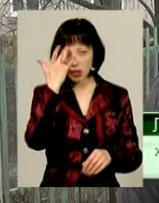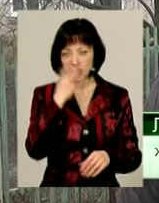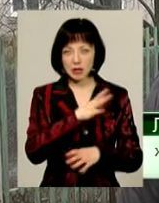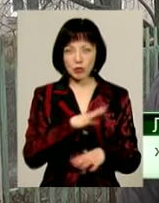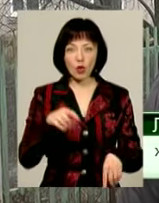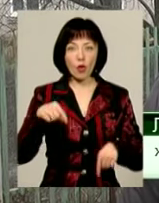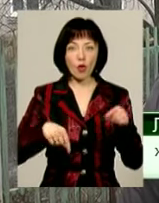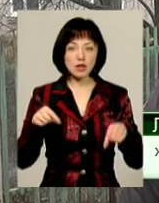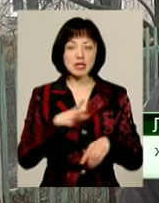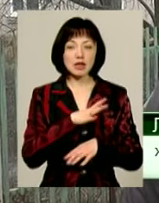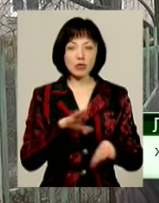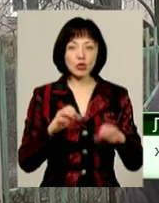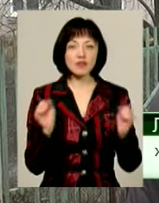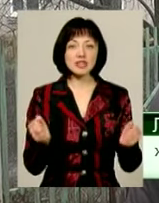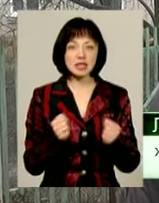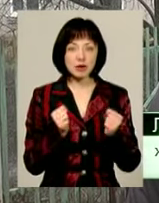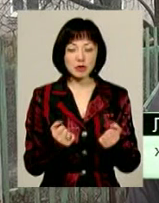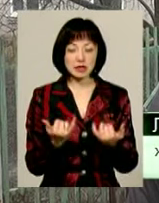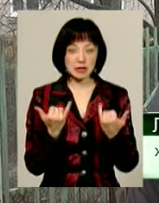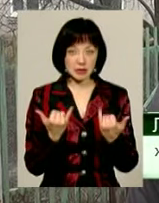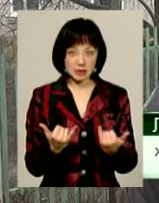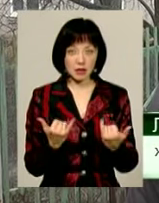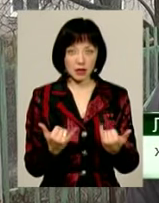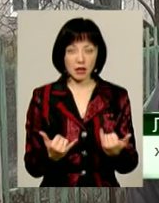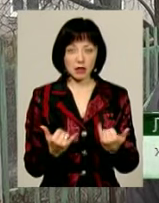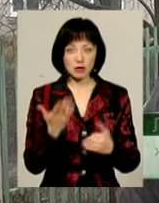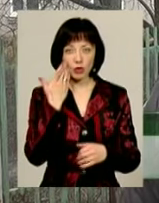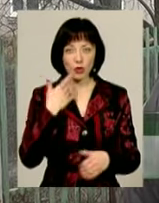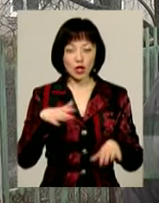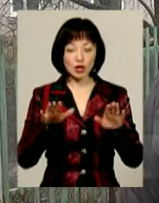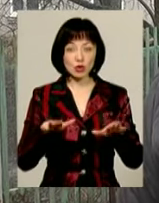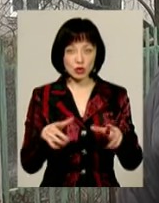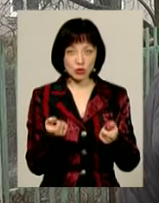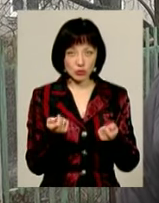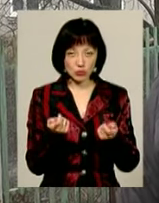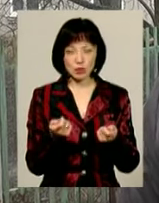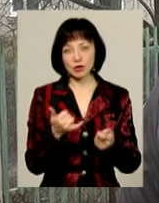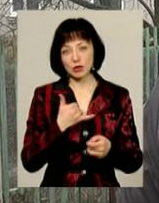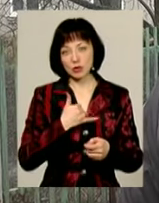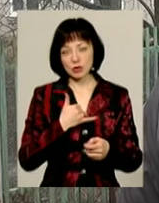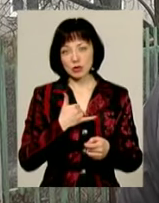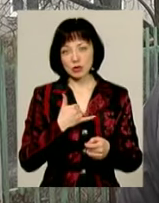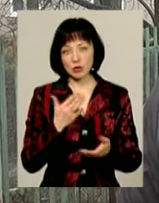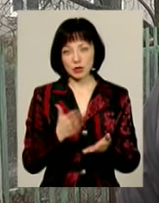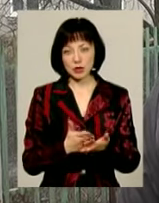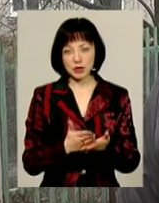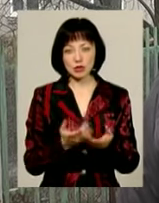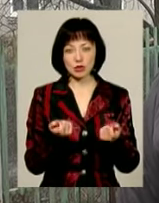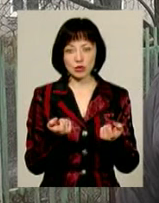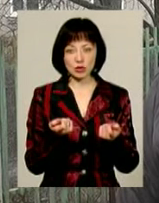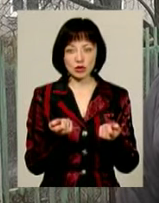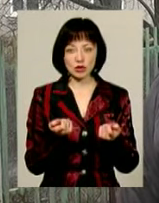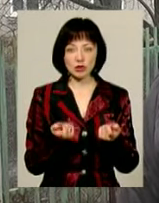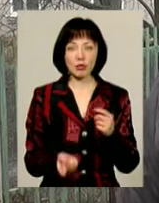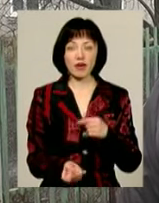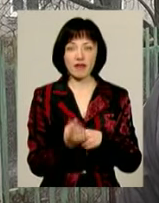всю осінь, і не було взимку, аж от тільки що пішли дощі. Ось. І трошечки